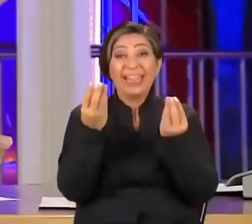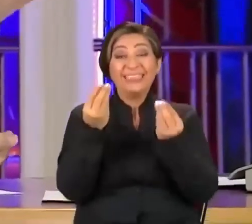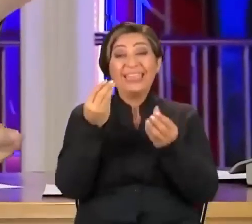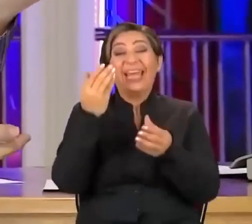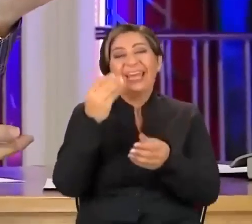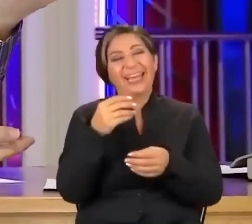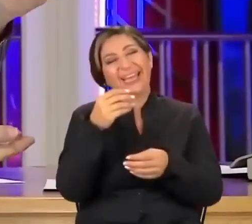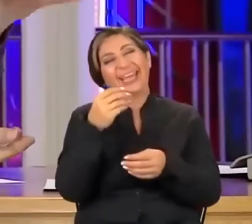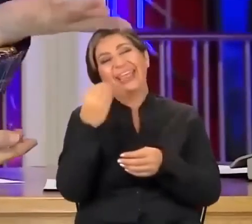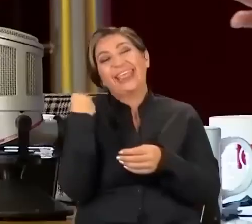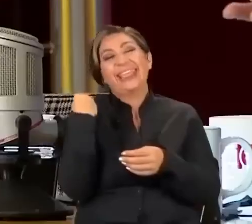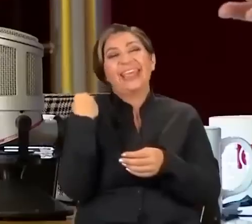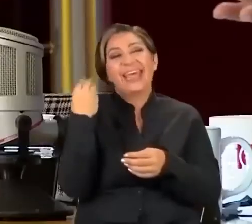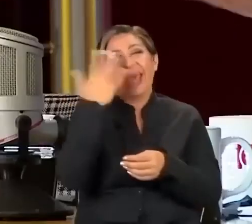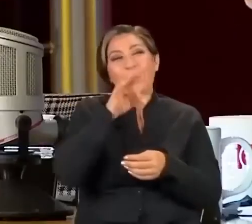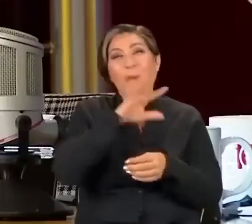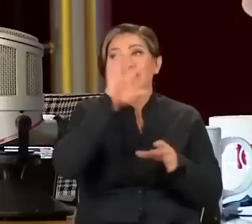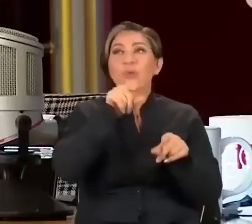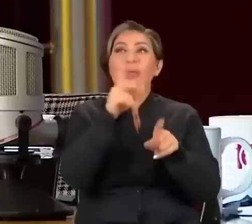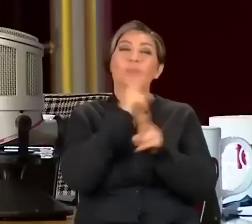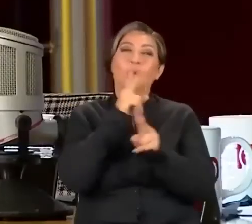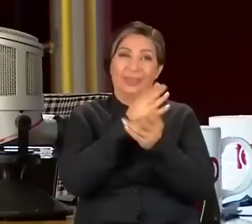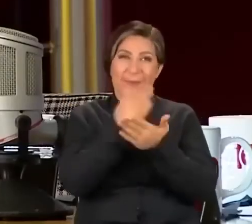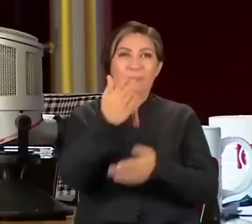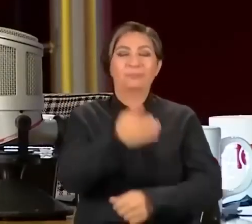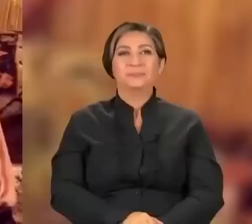karabiber değirmenine benzeyen şey. Herkes ona gülüyor yani. Devam.